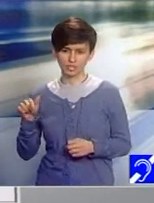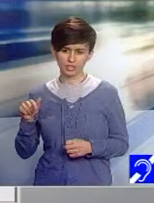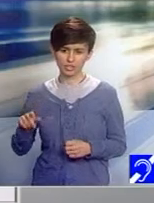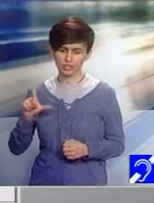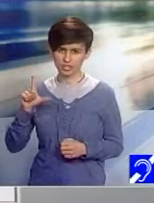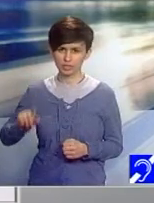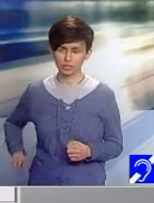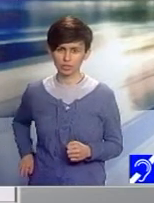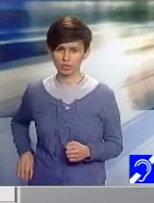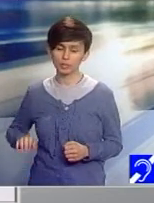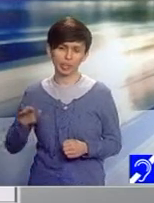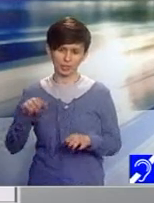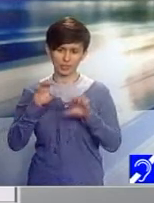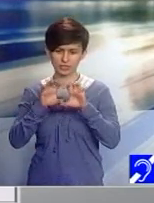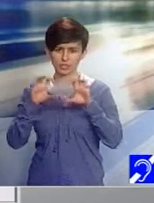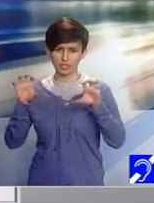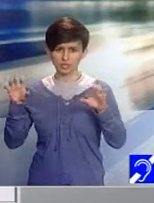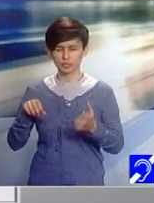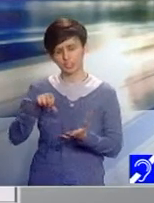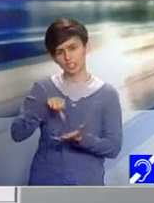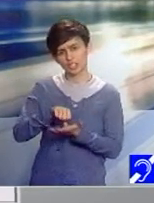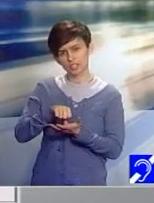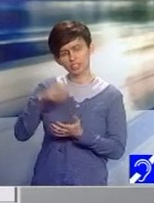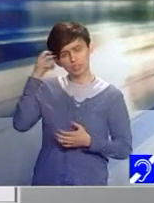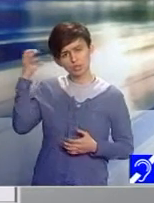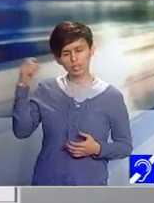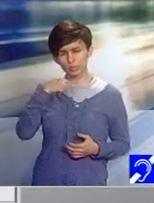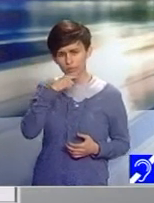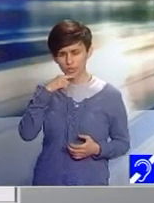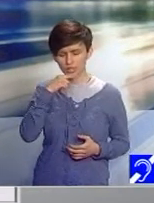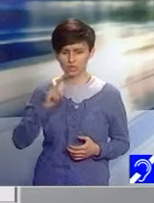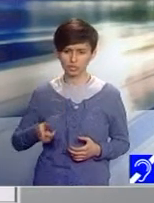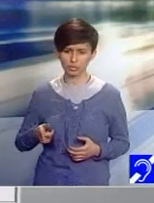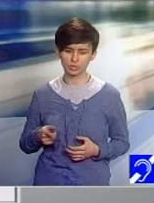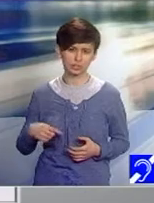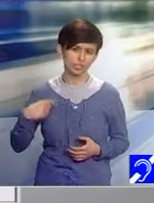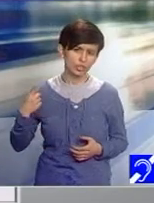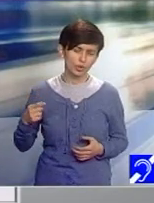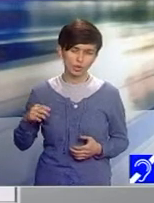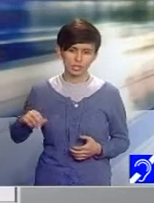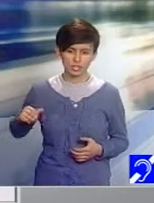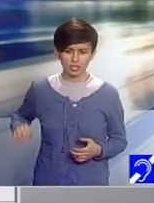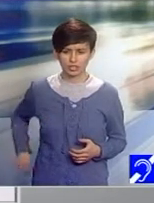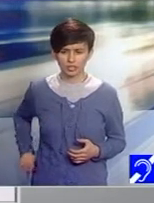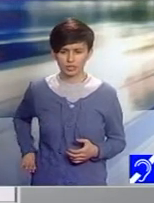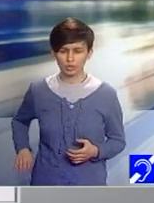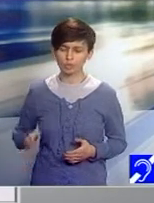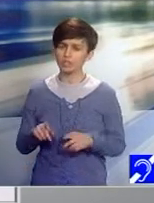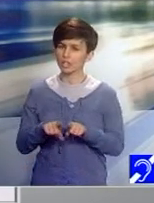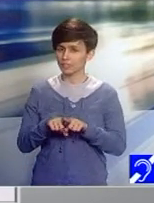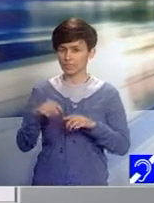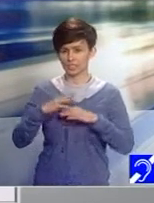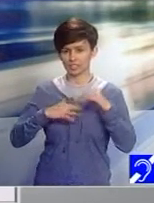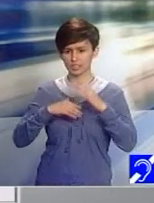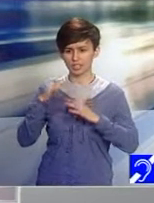avut expoziții în cadrul Centrului Cultural Rus, și o doamnă la fel de talentată, Svetlana Tot, care momentan trăiește